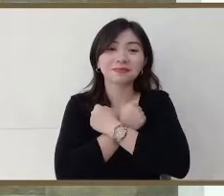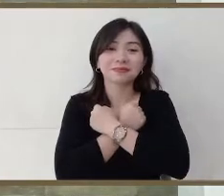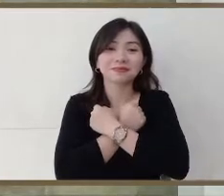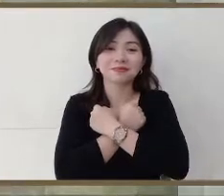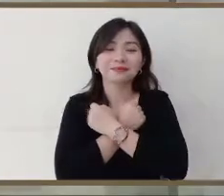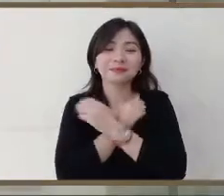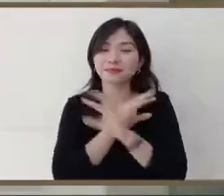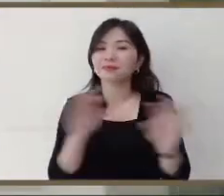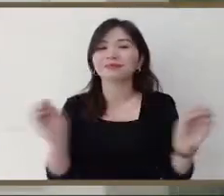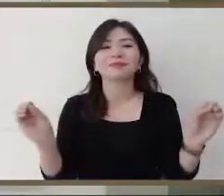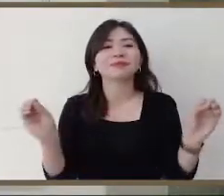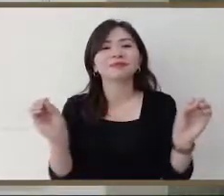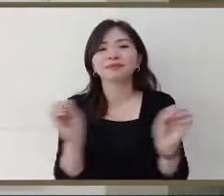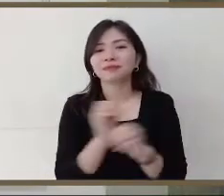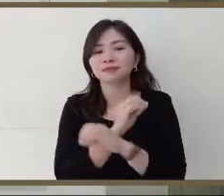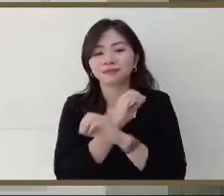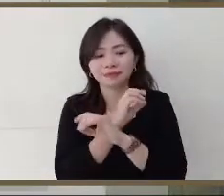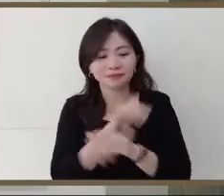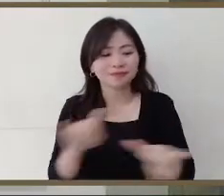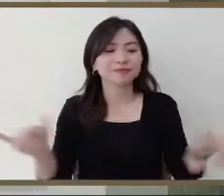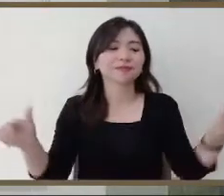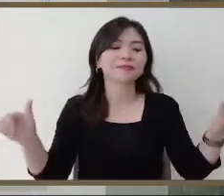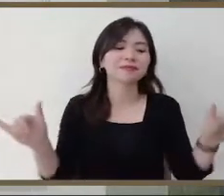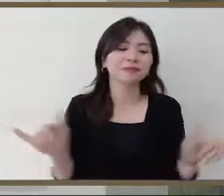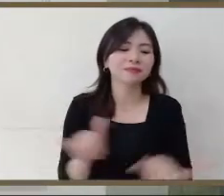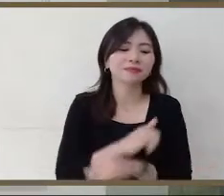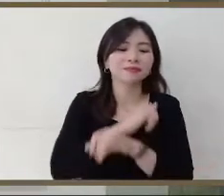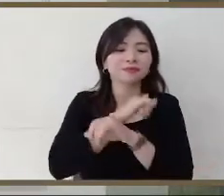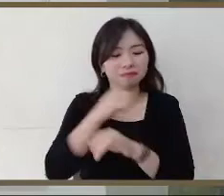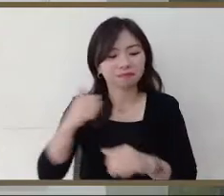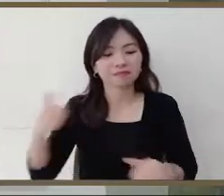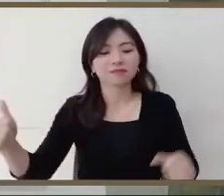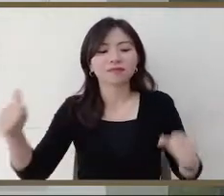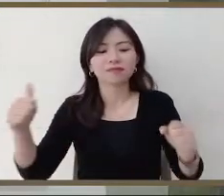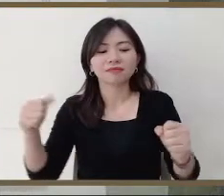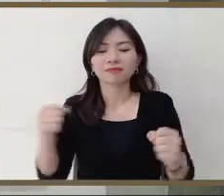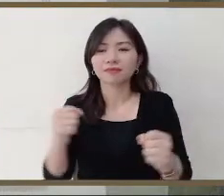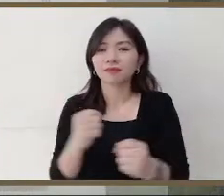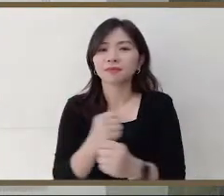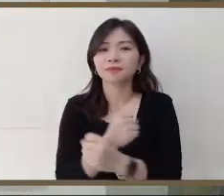pagmamahal. Walang katulad na